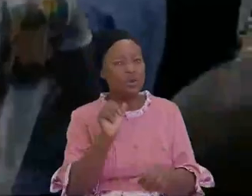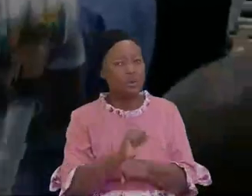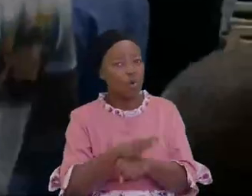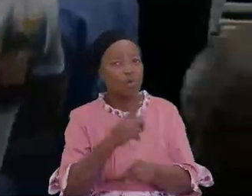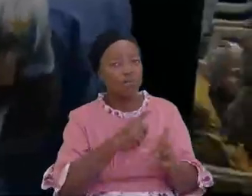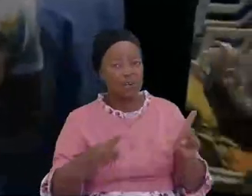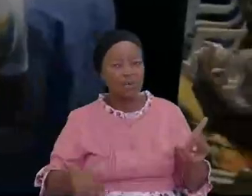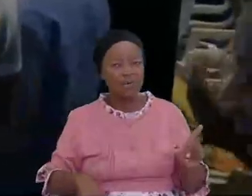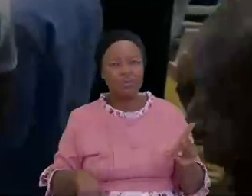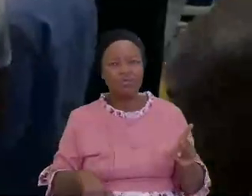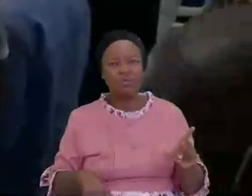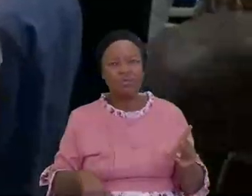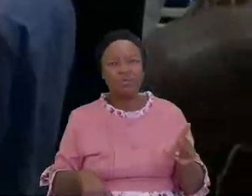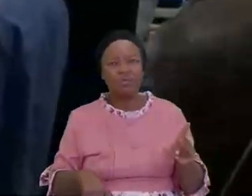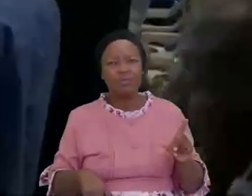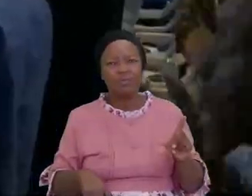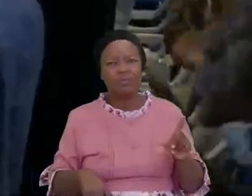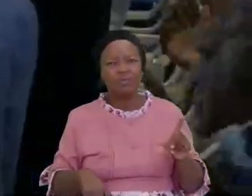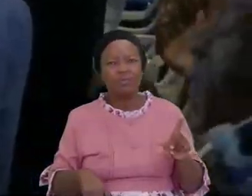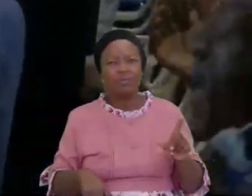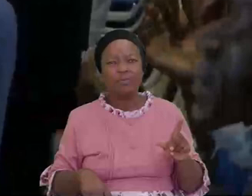et vous ferez l'œuvre de Dieu.